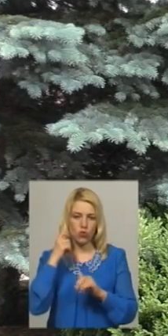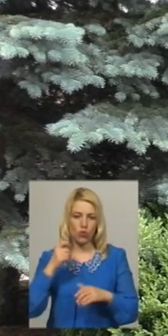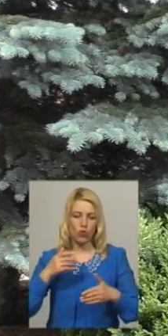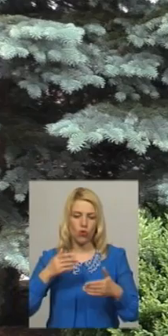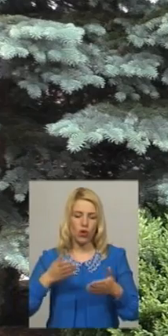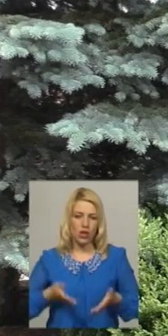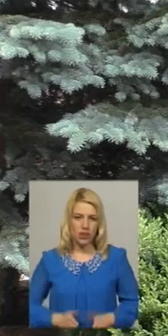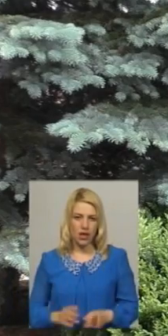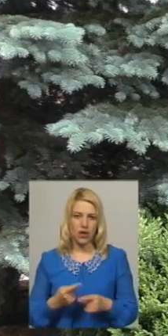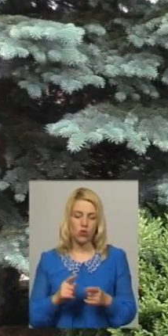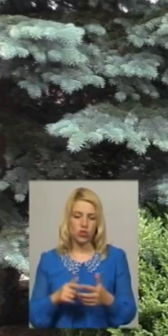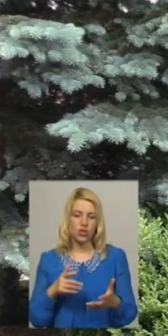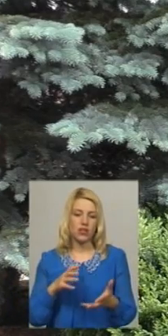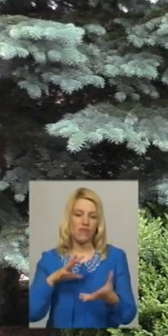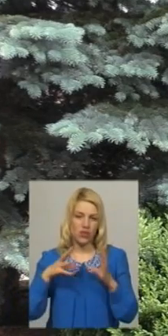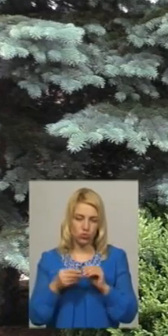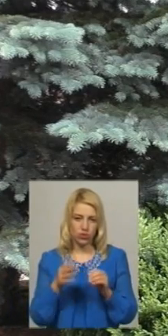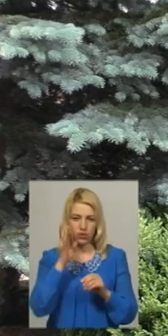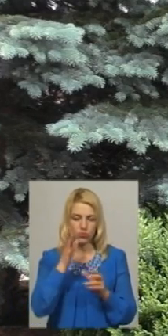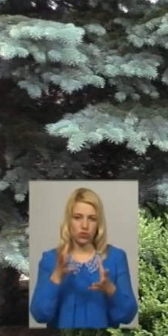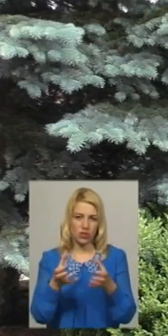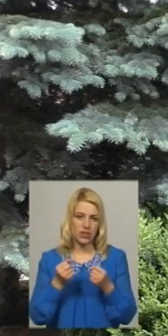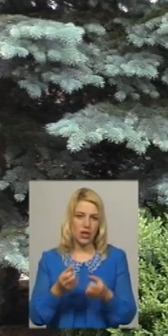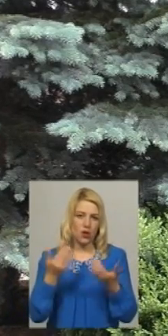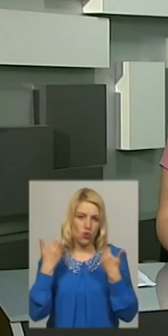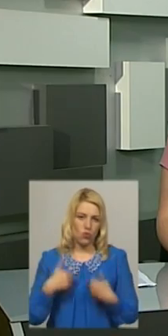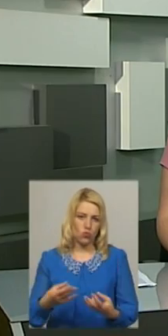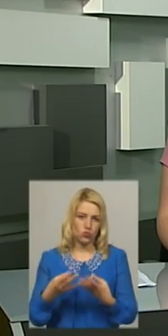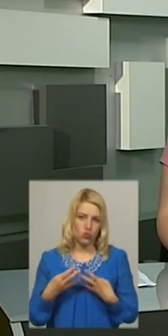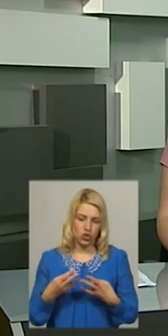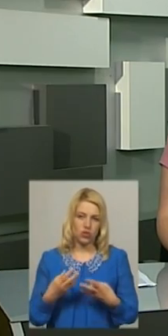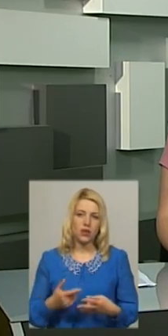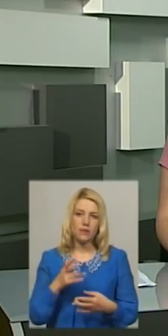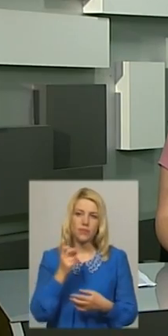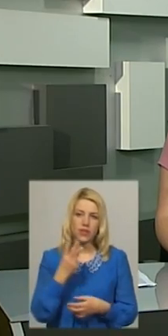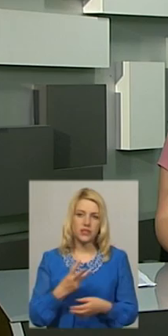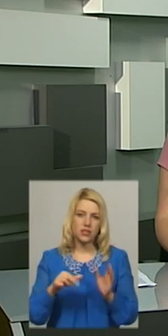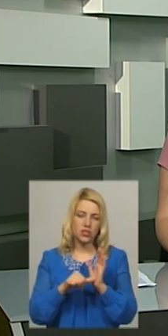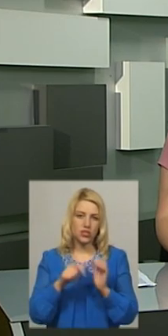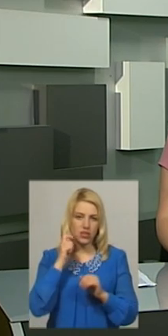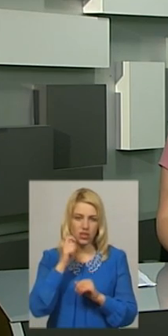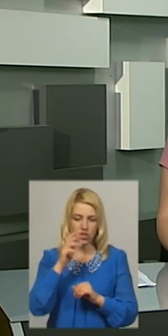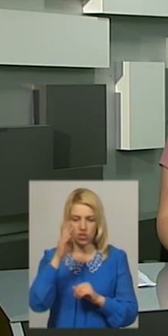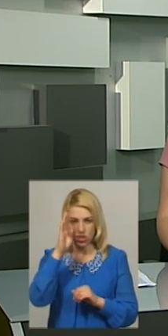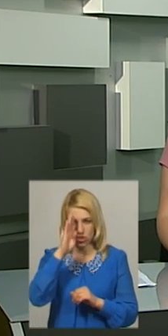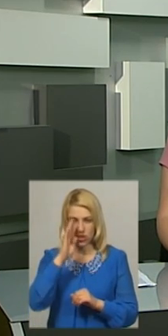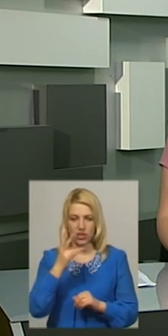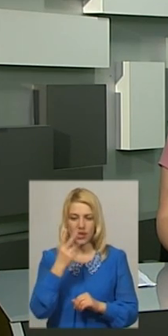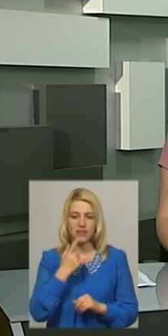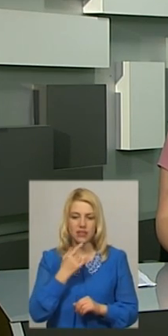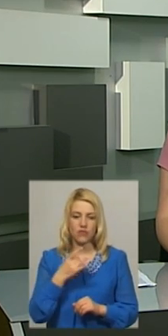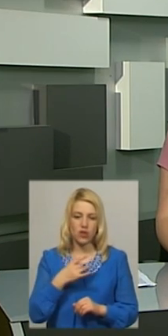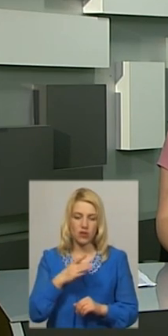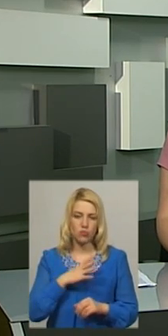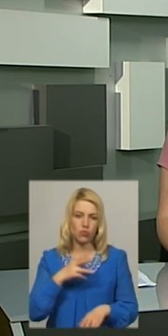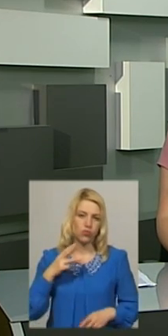дорожньо-транспортної пригоди пішохід отримав тілесні ушкодження. 36-річний житель Красилівського району спричинив